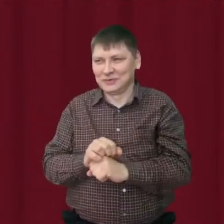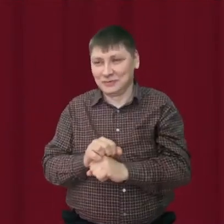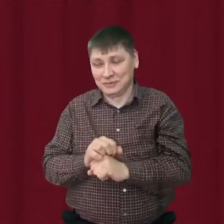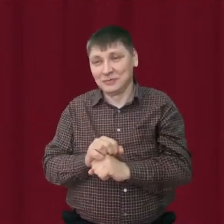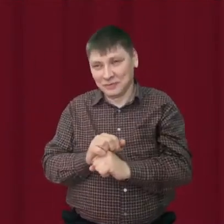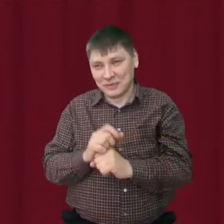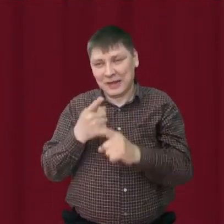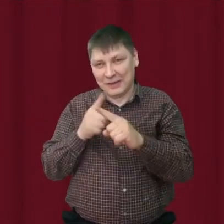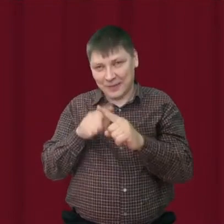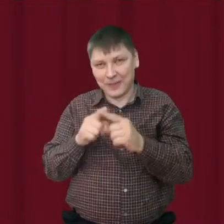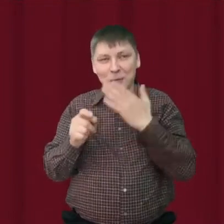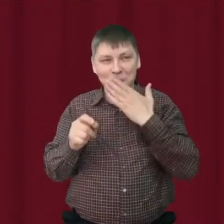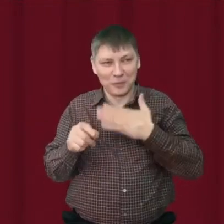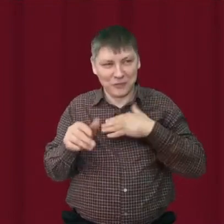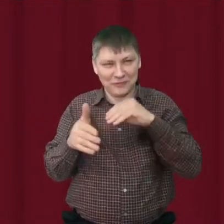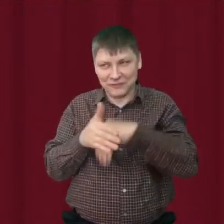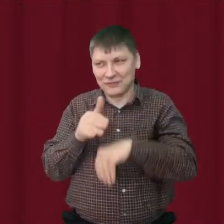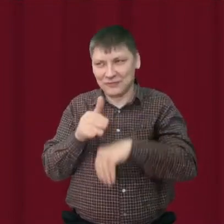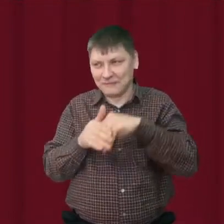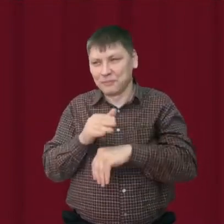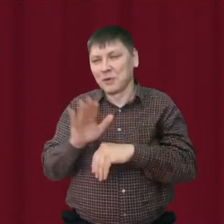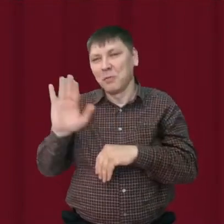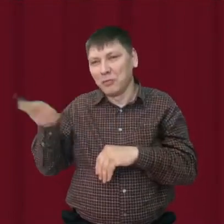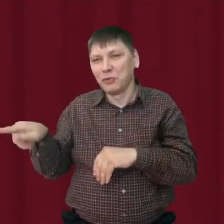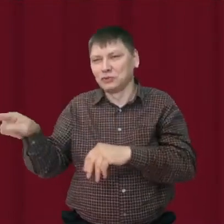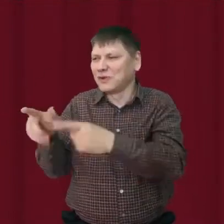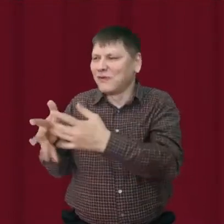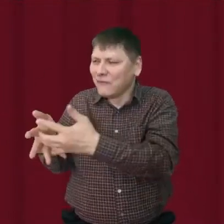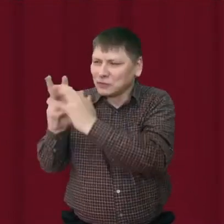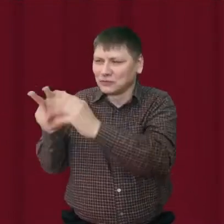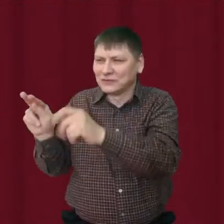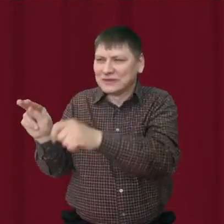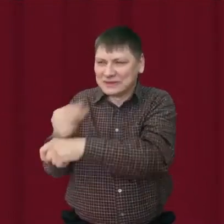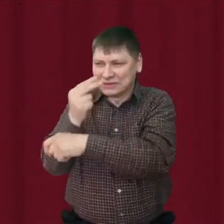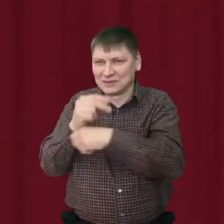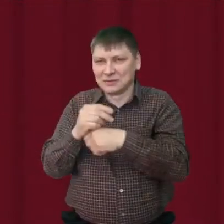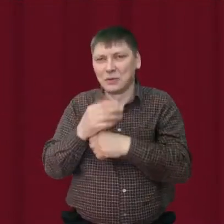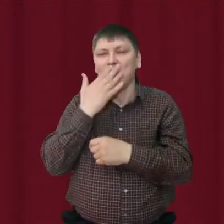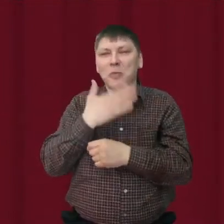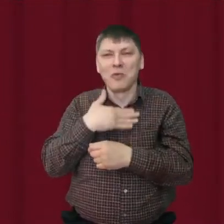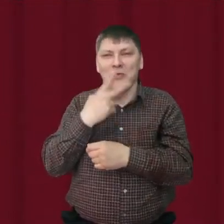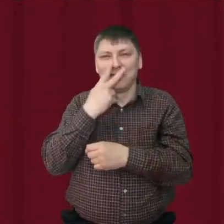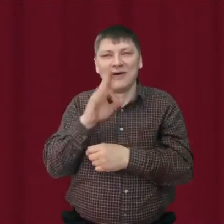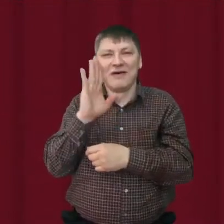дать им возможность восстановиться, исцелиться. Любовь всему верит.